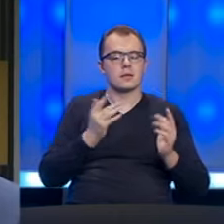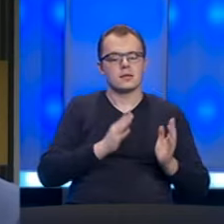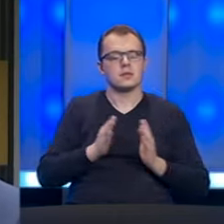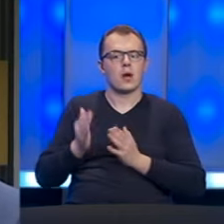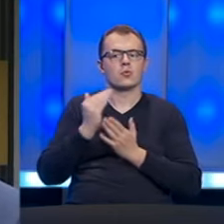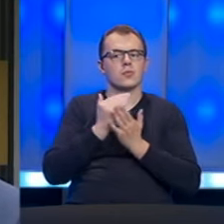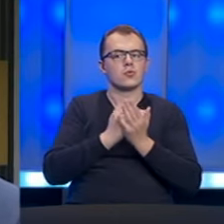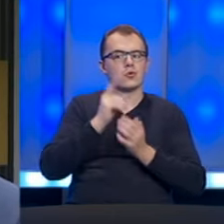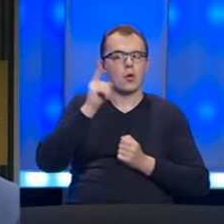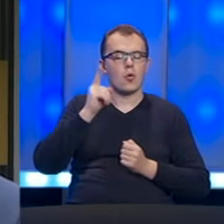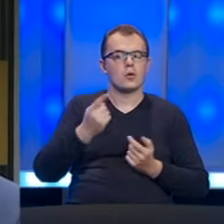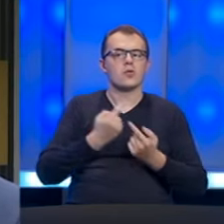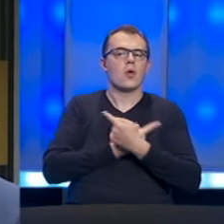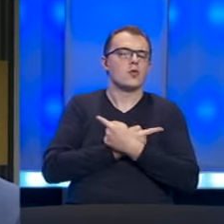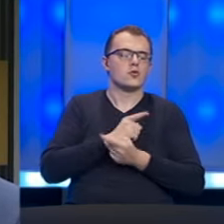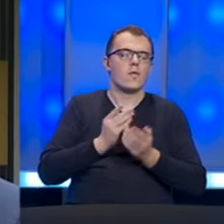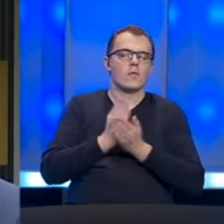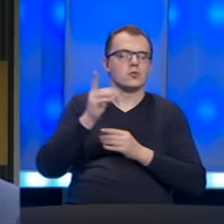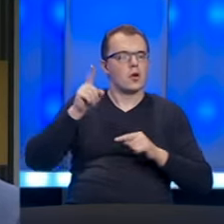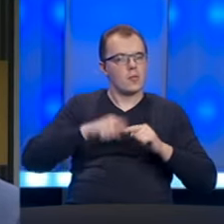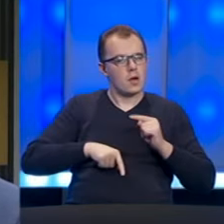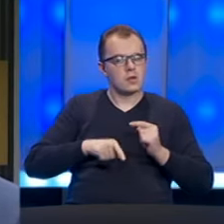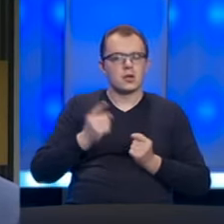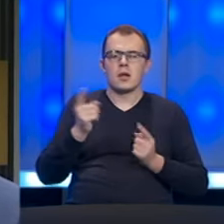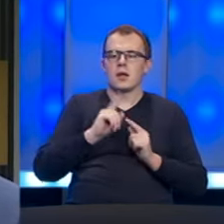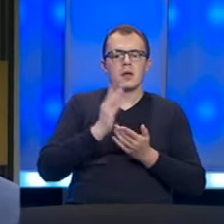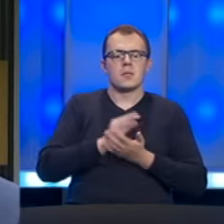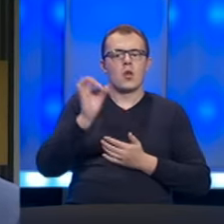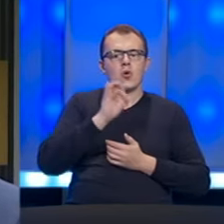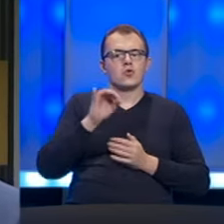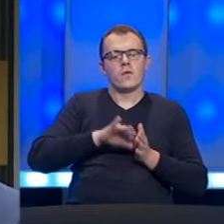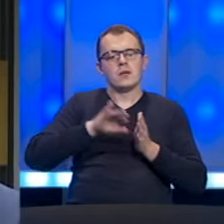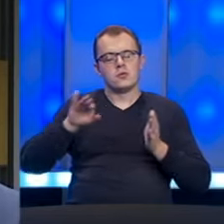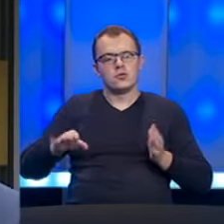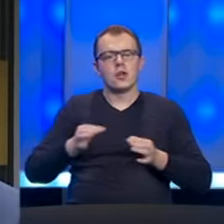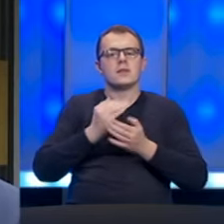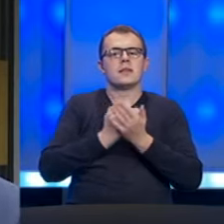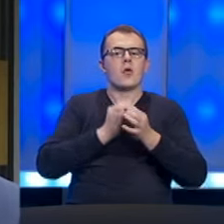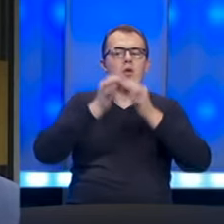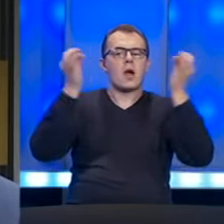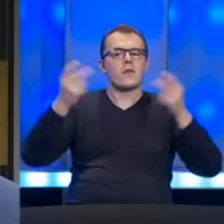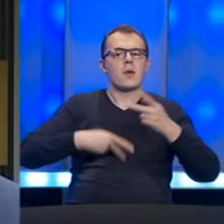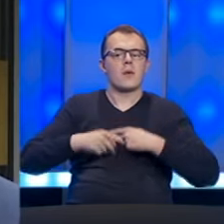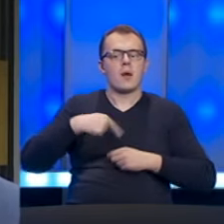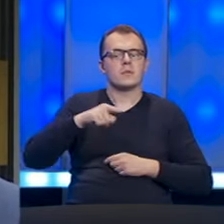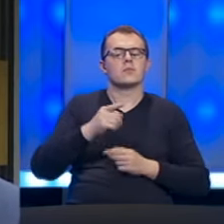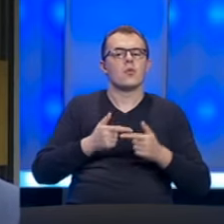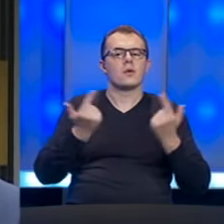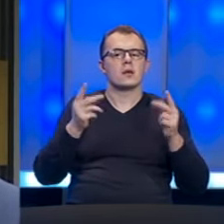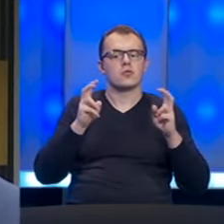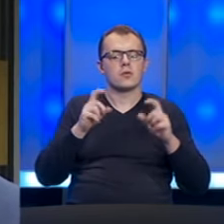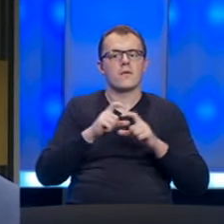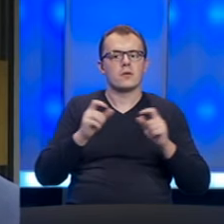procedure, one su nažalost u ovom slučaju prekršene jer nije bilo osnova za izuzeće od zakona o javnim nabavkama, a mi smo to jasno